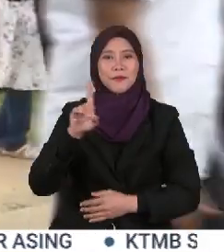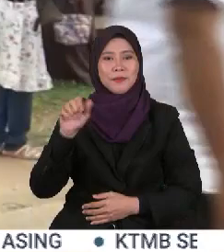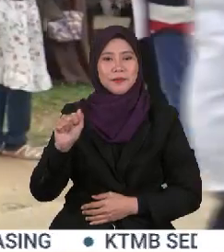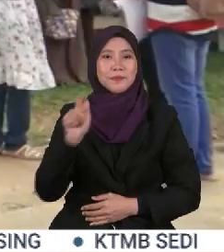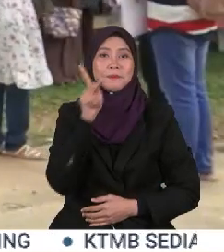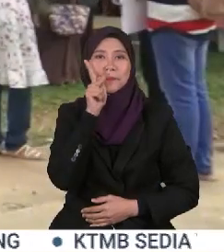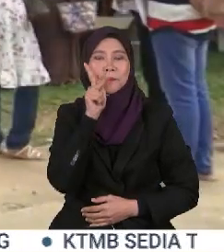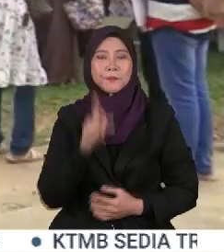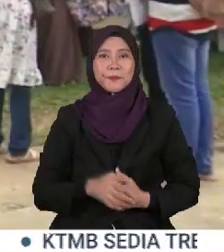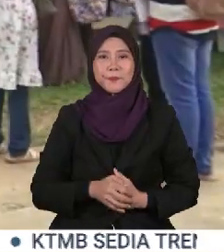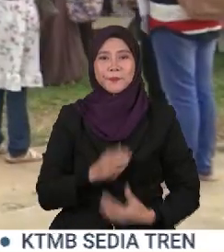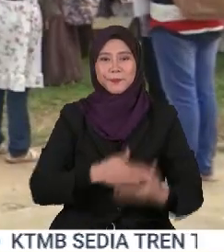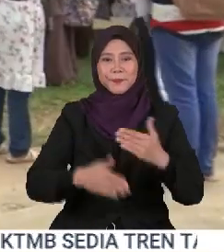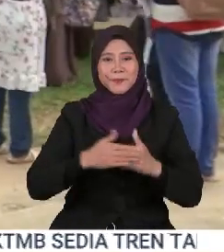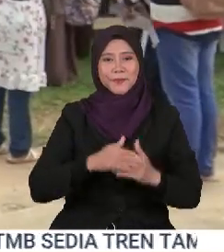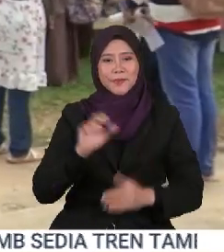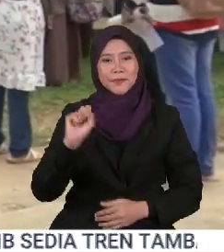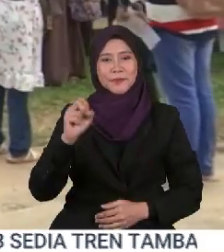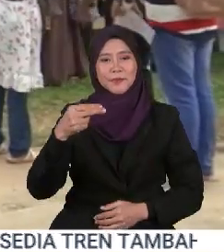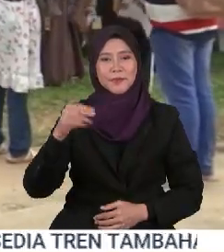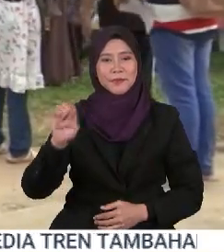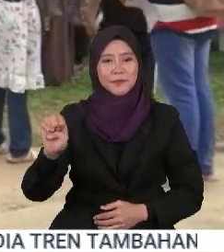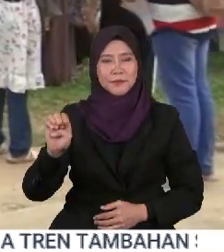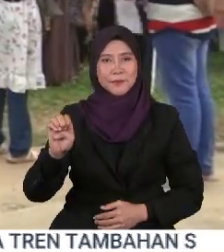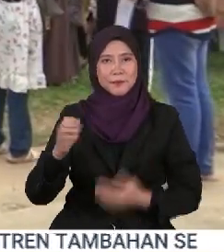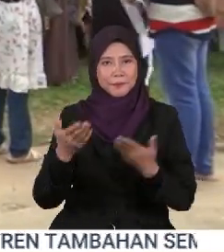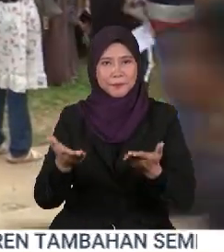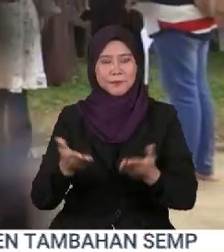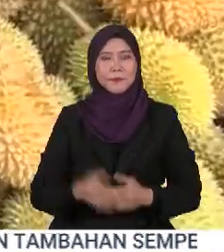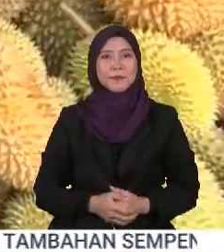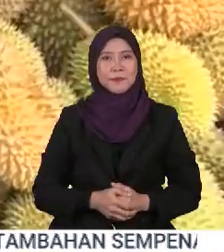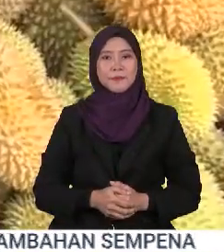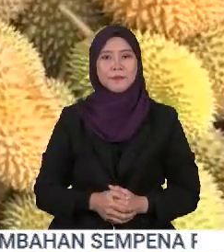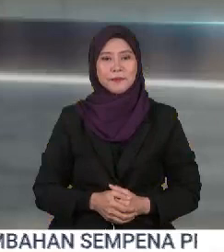ini kembali bersama Sahid di angkasa Puri